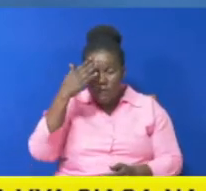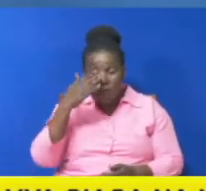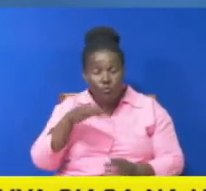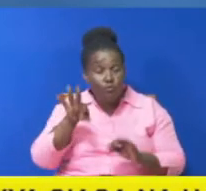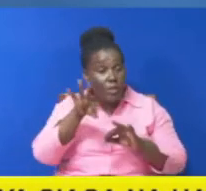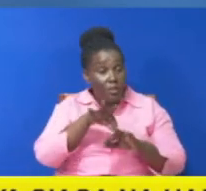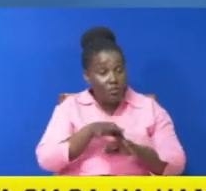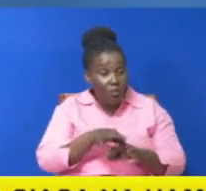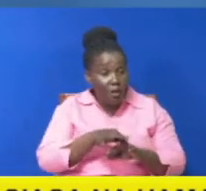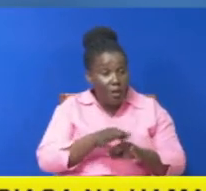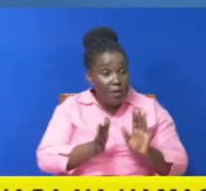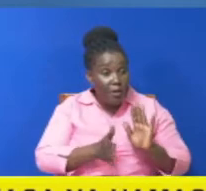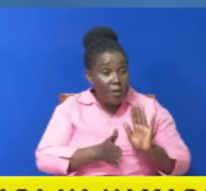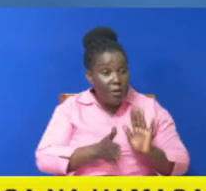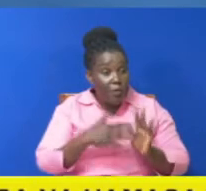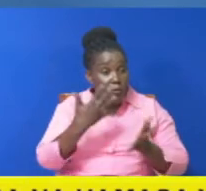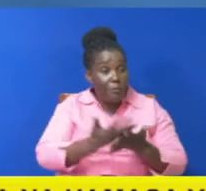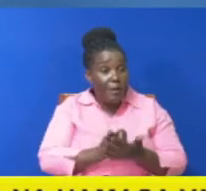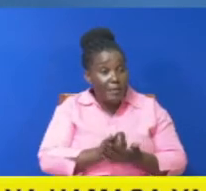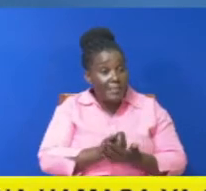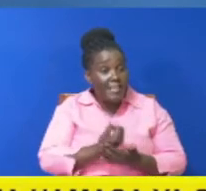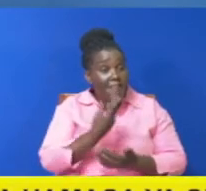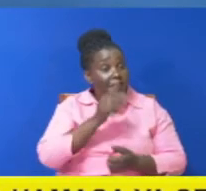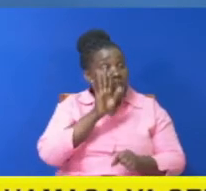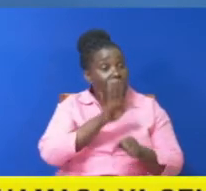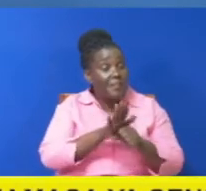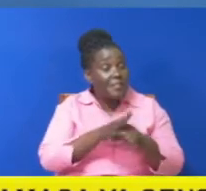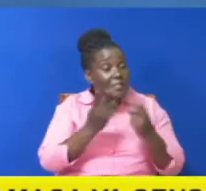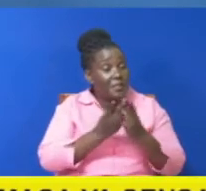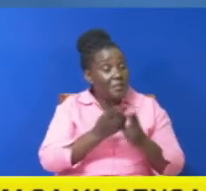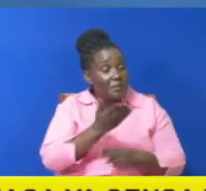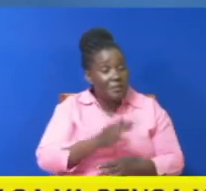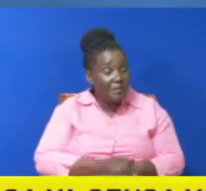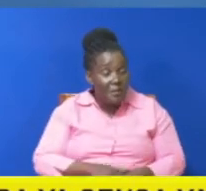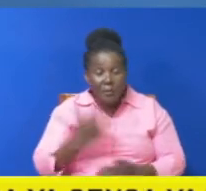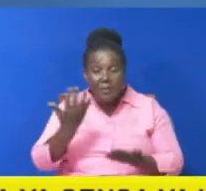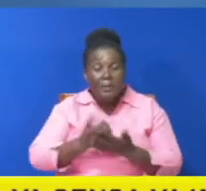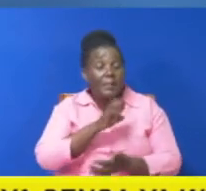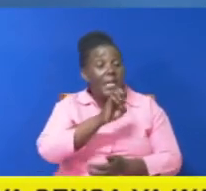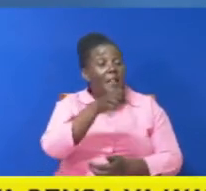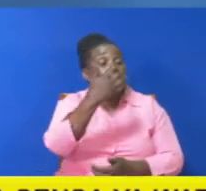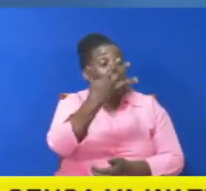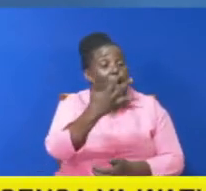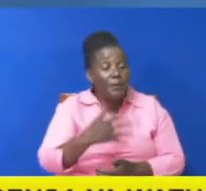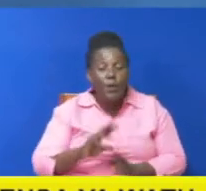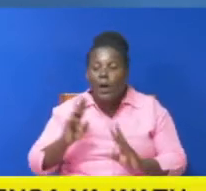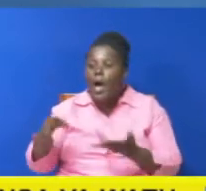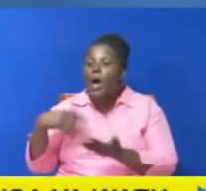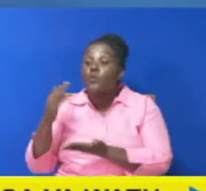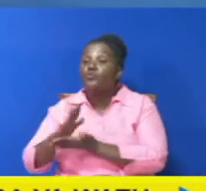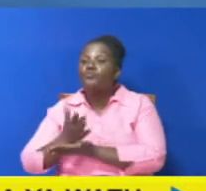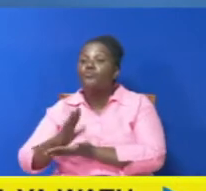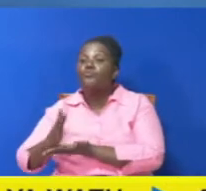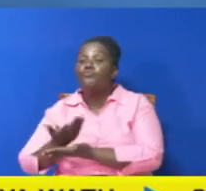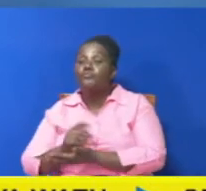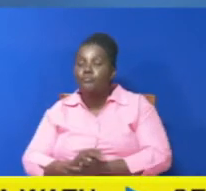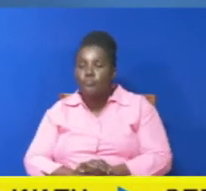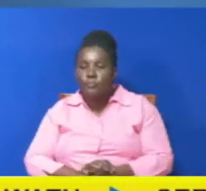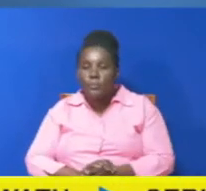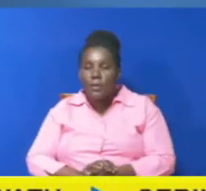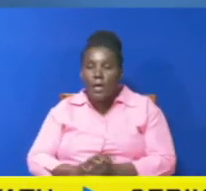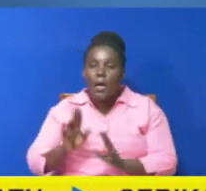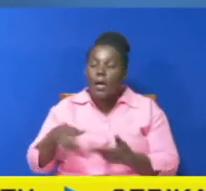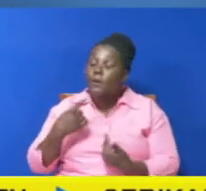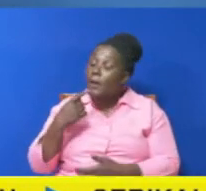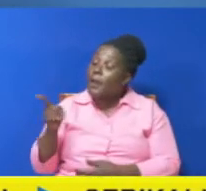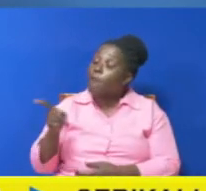170,000. Tunaenda kuanzisha maisha ya ndoa ambayo unaachiwa mezani 5,000, 7,500, au siku nyingine mume wao anakukopa pesa. Akubana